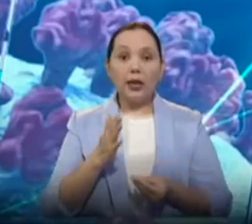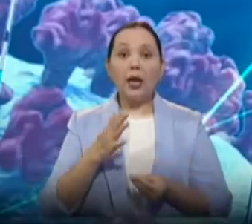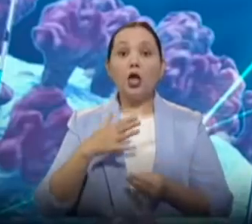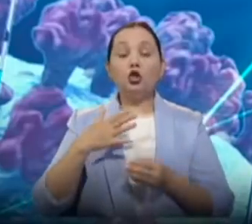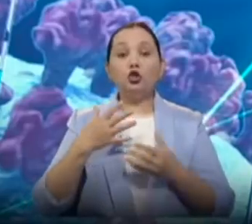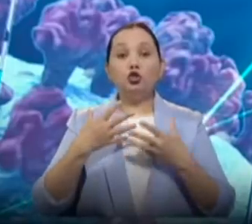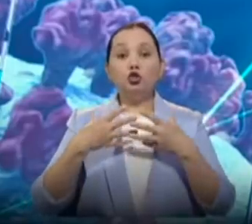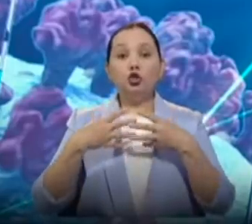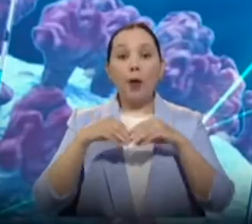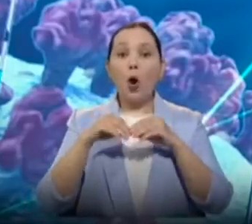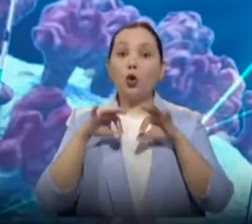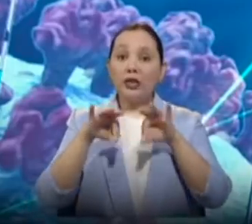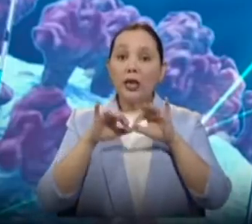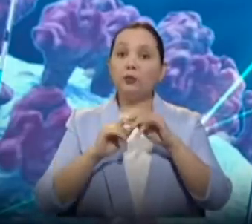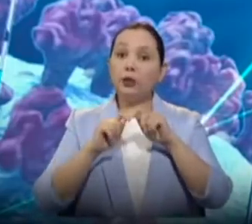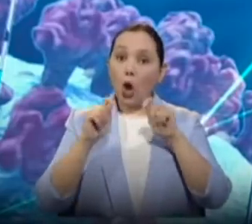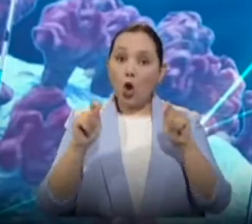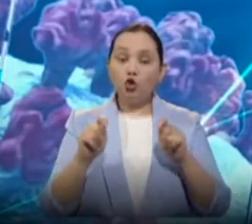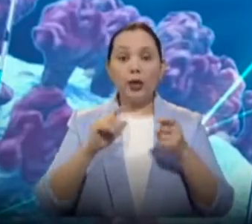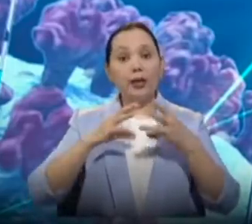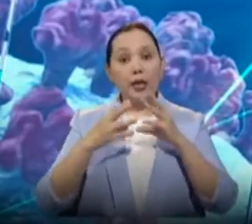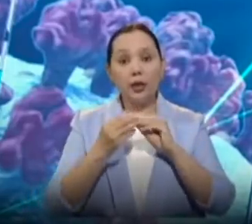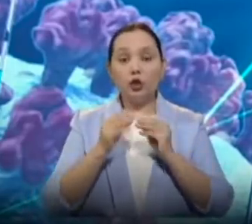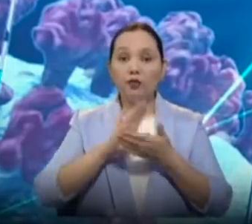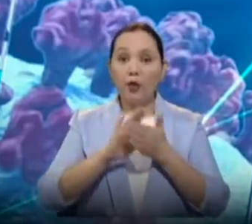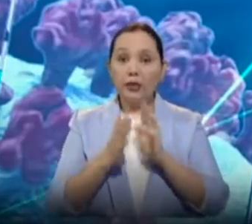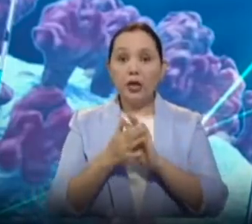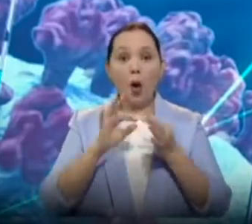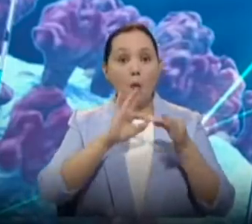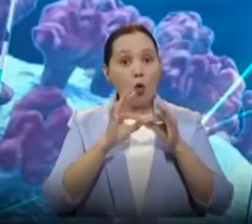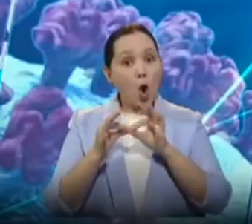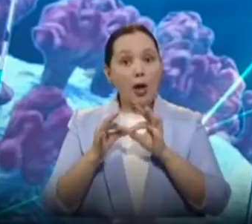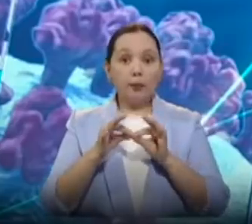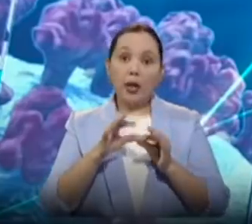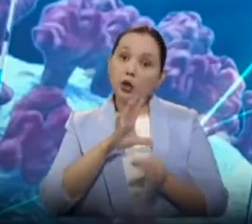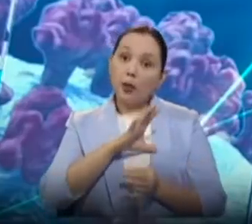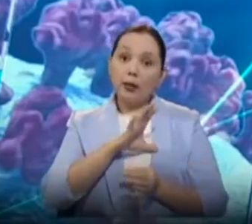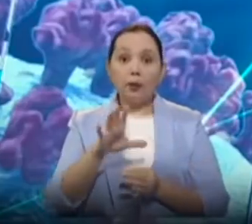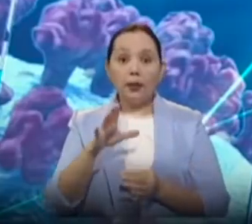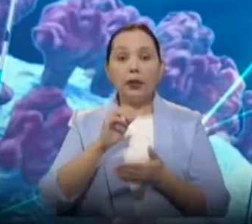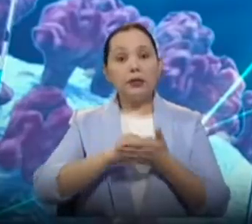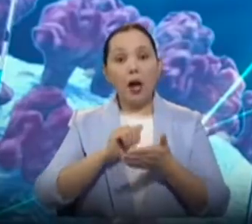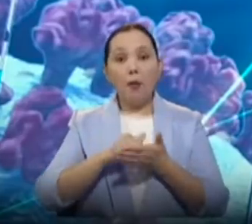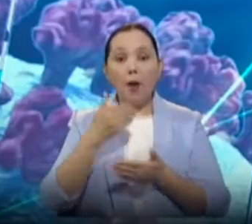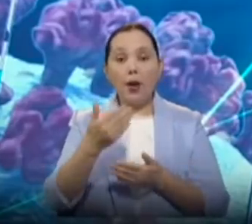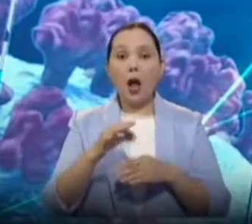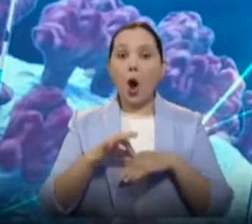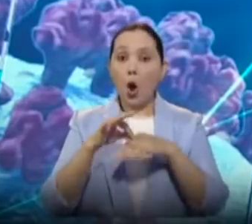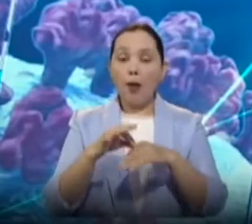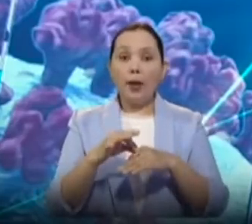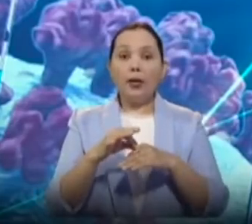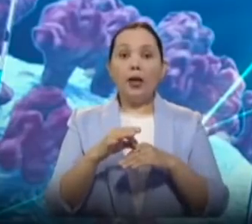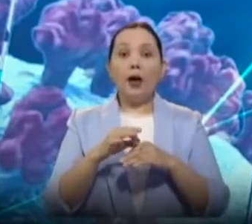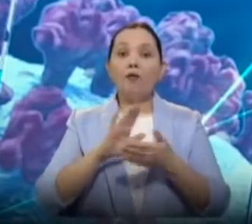jamoat transportining ochilishi natijasida vaziyat yanada murakkablashmadimikan. Sababi ko'rib borayotganimizdek,